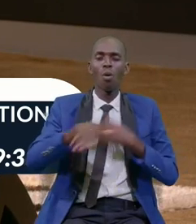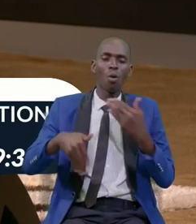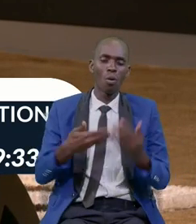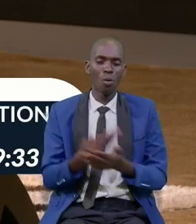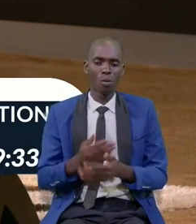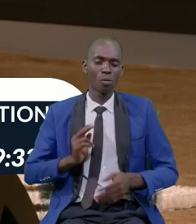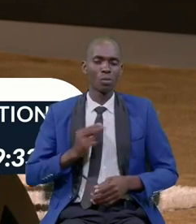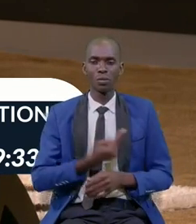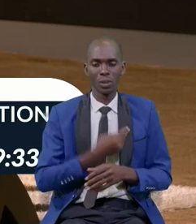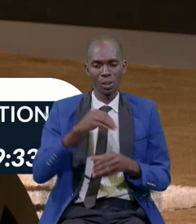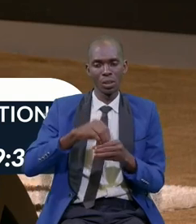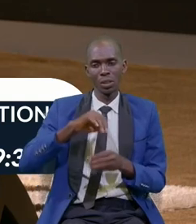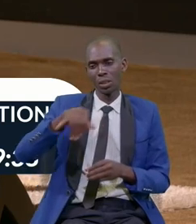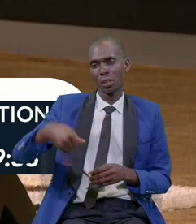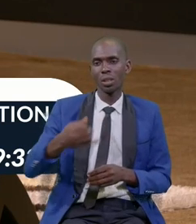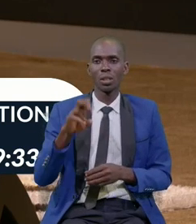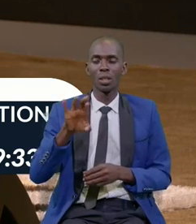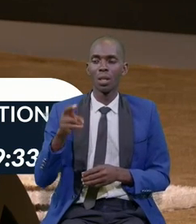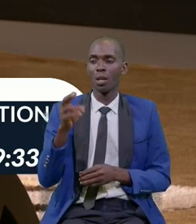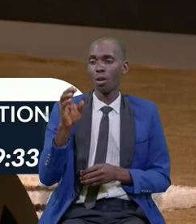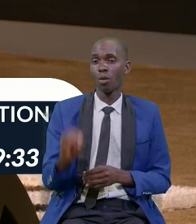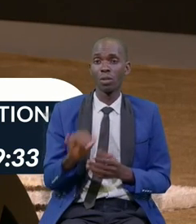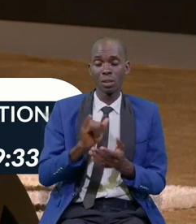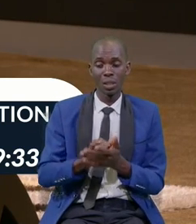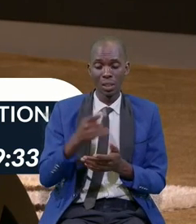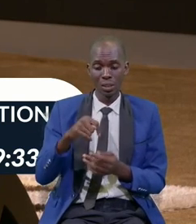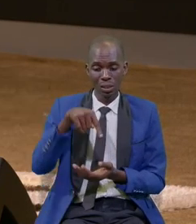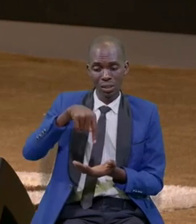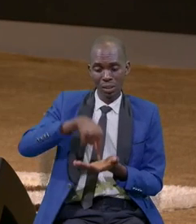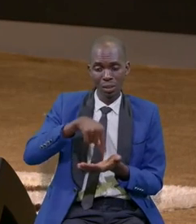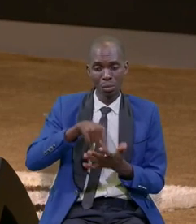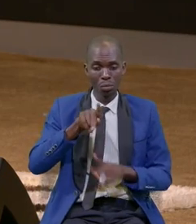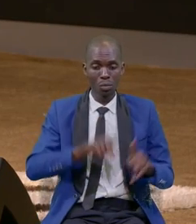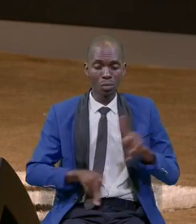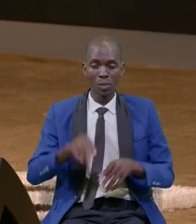Et tous les habitants du pays tremblent